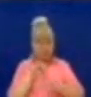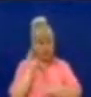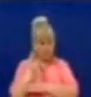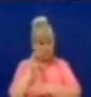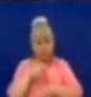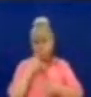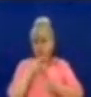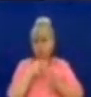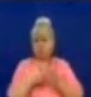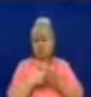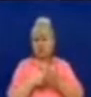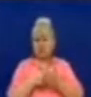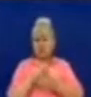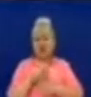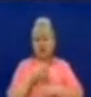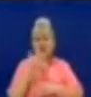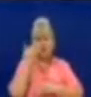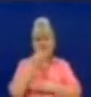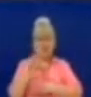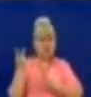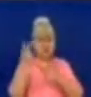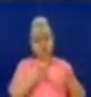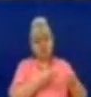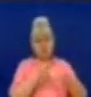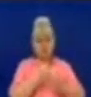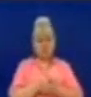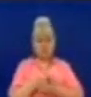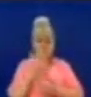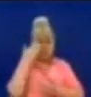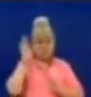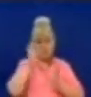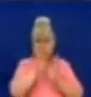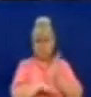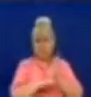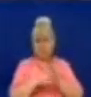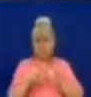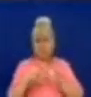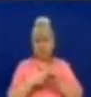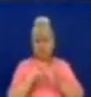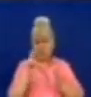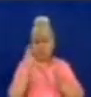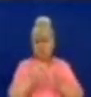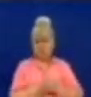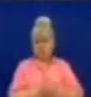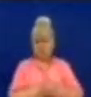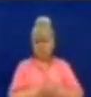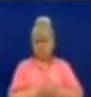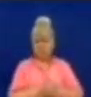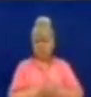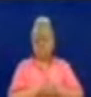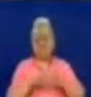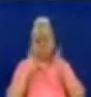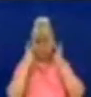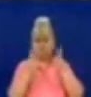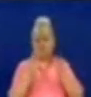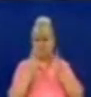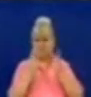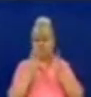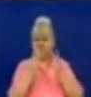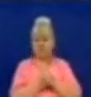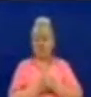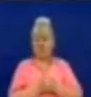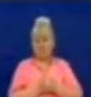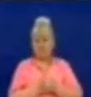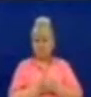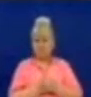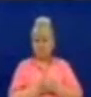që investimet e huaja direkte ka shënuar rënje gjatë vitit 2012, edhe çka është më me rëndësi mendoj unë edhe më indikativ